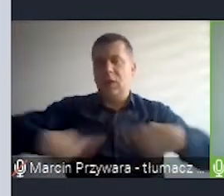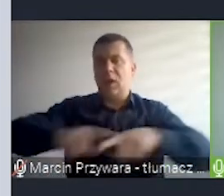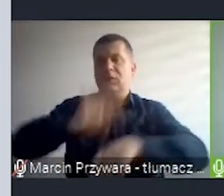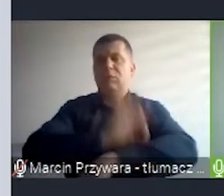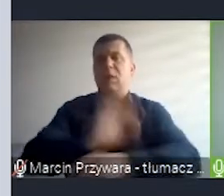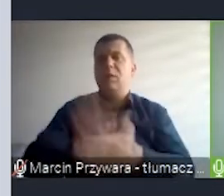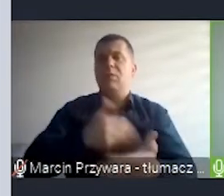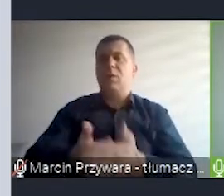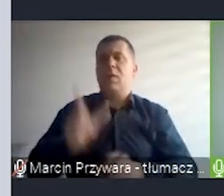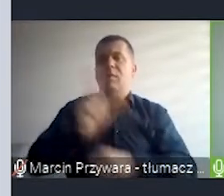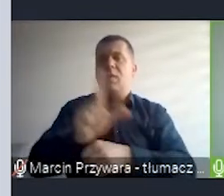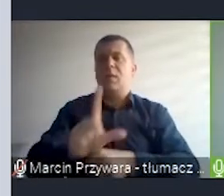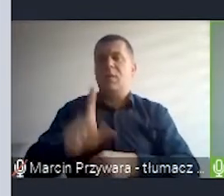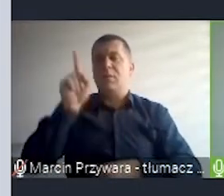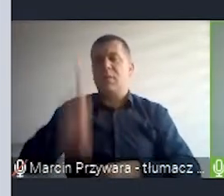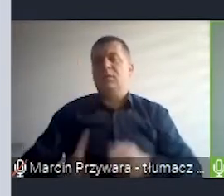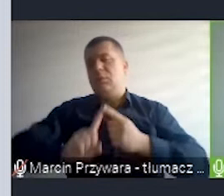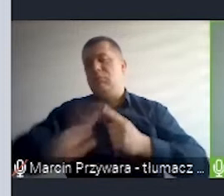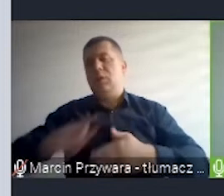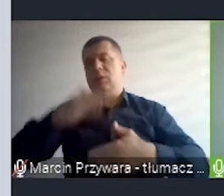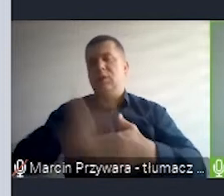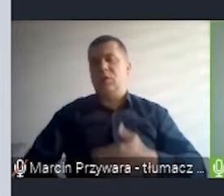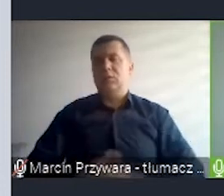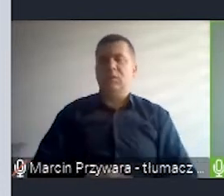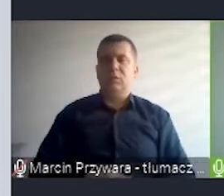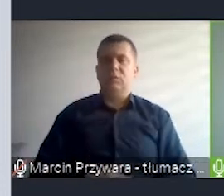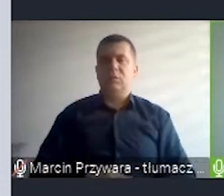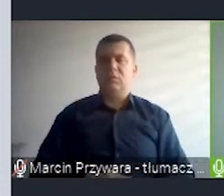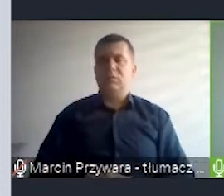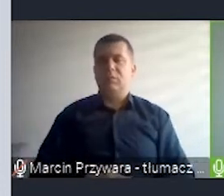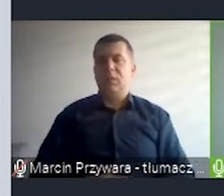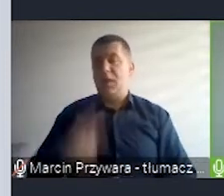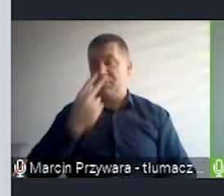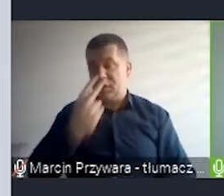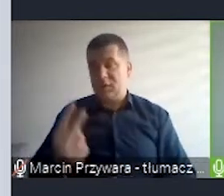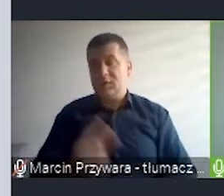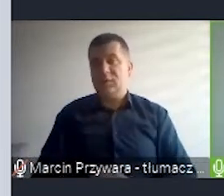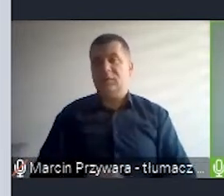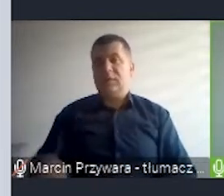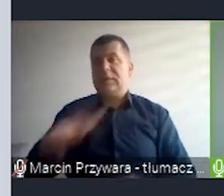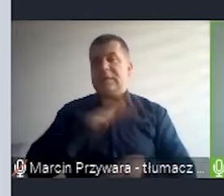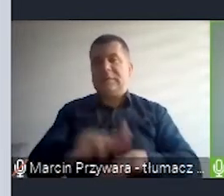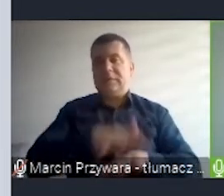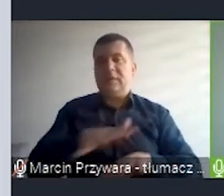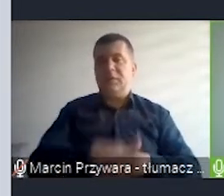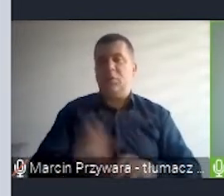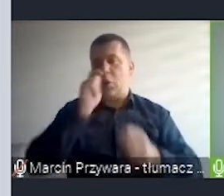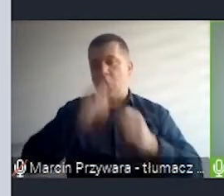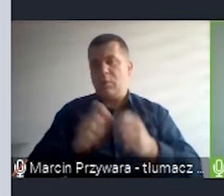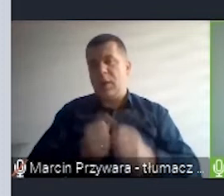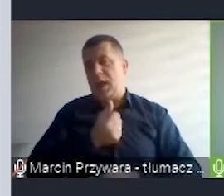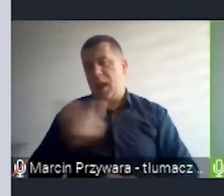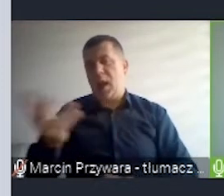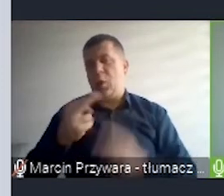na przykład 12 miesięcy po jego zakończeniu. W związku z tym, jak widzicie Państwo, że ten system kontroli